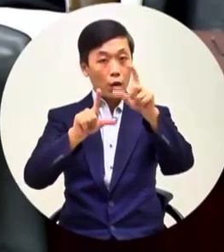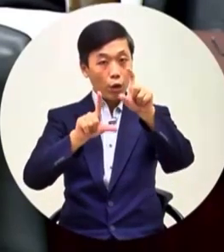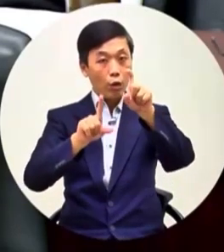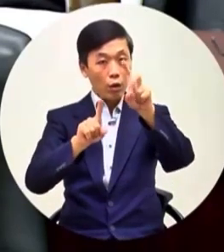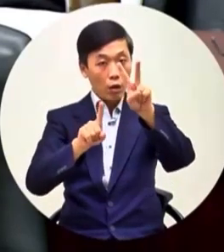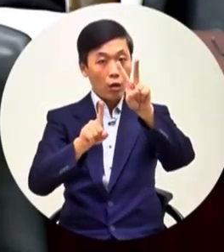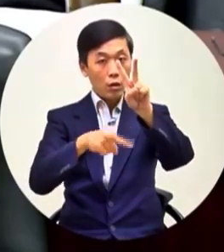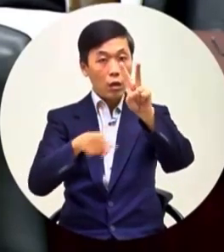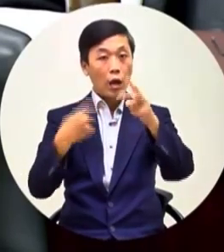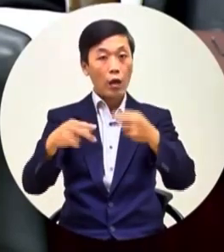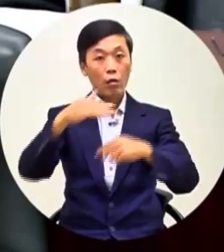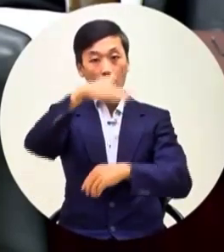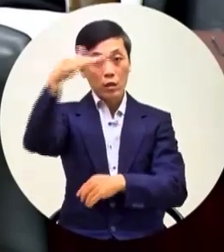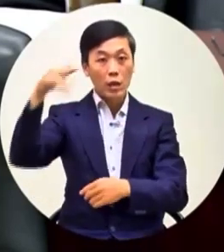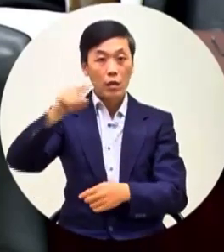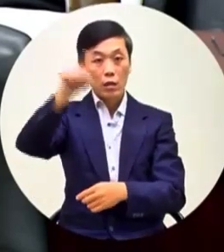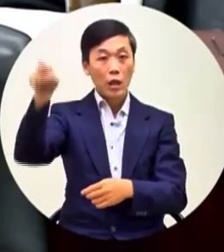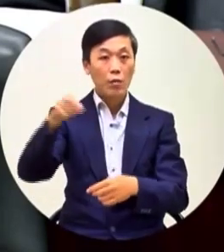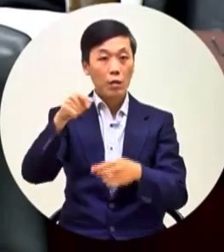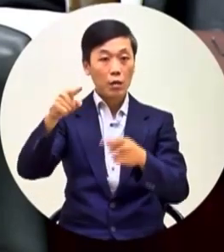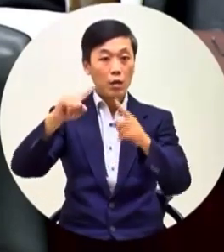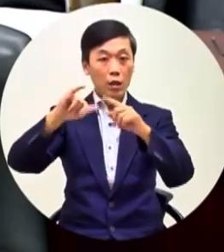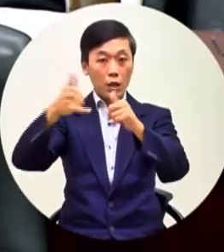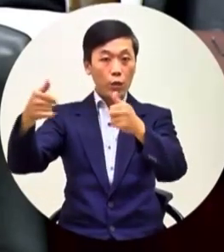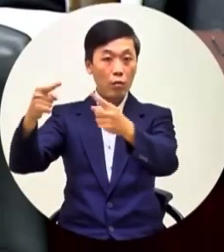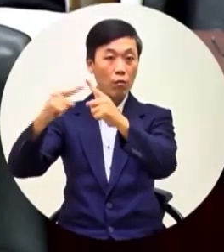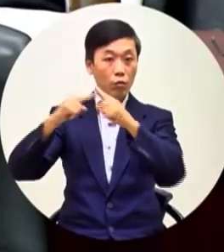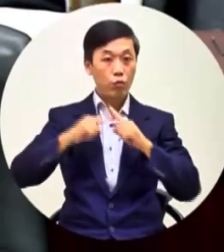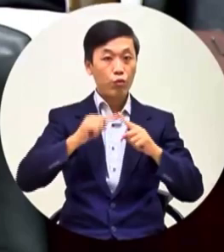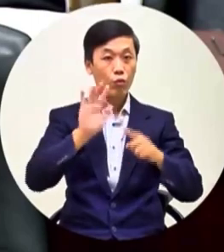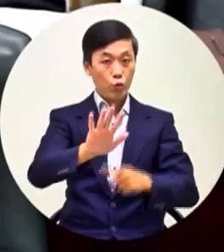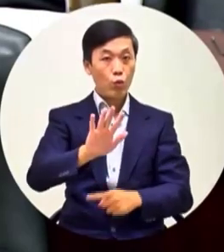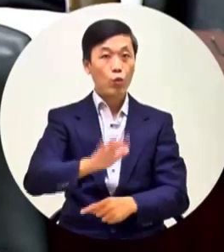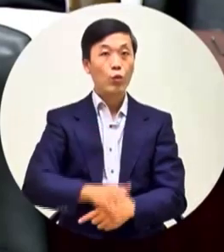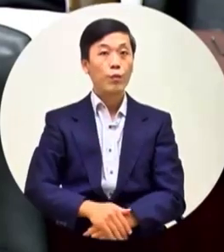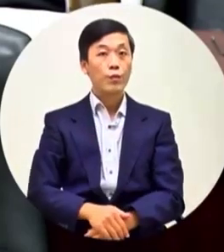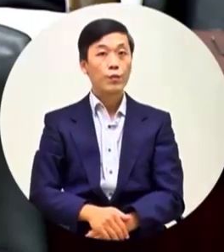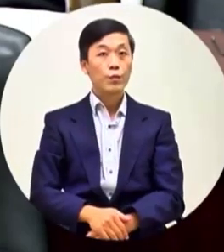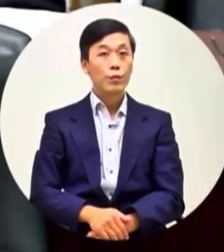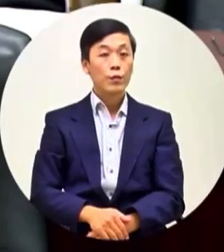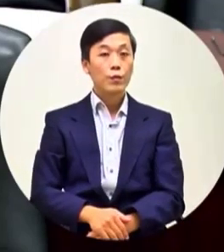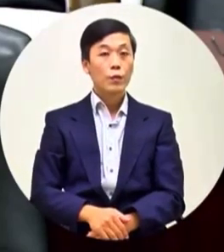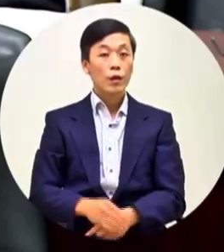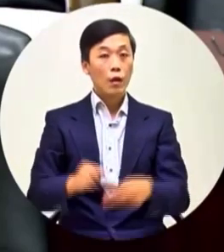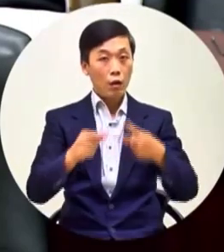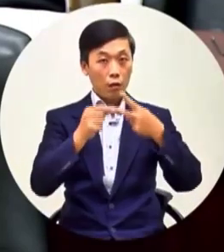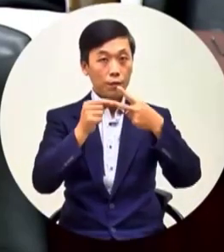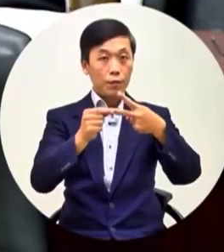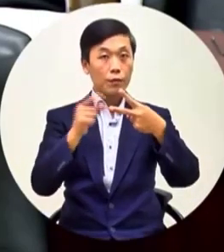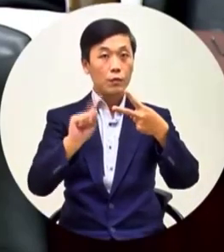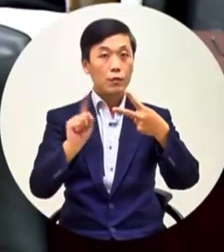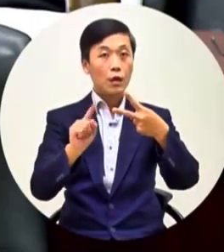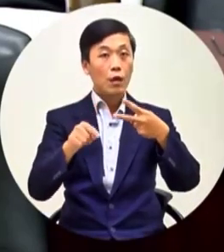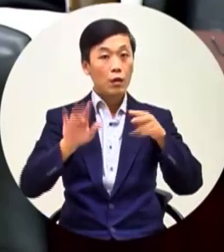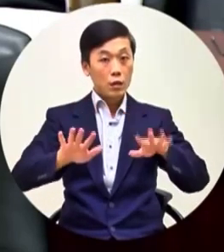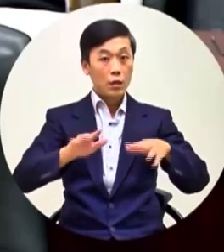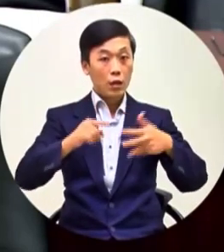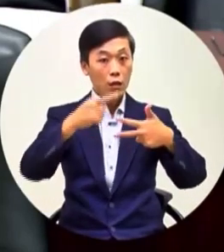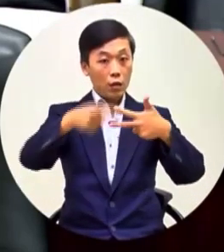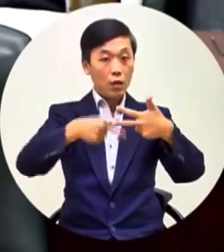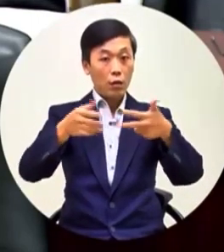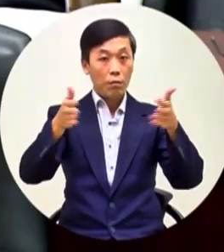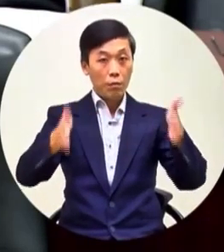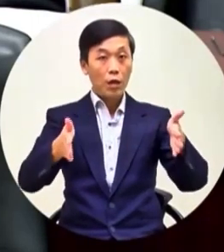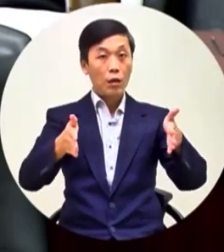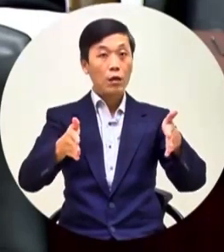的议员，那这些议员怎么办？大家都已经到现场了，是不是？那第二个是这个礼拜开始，其实一些